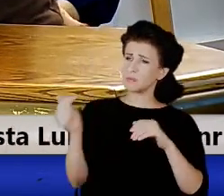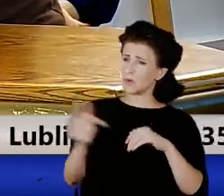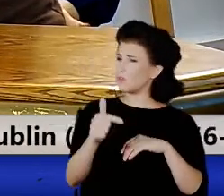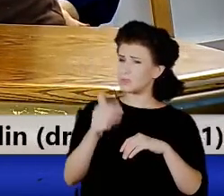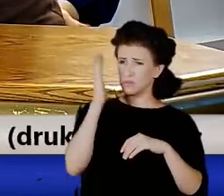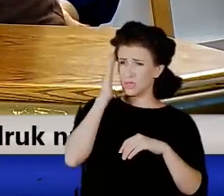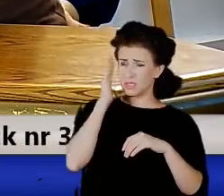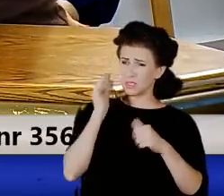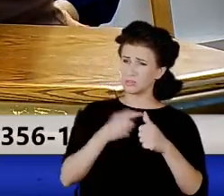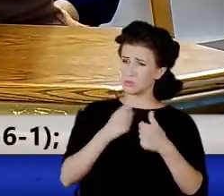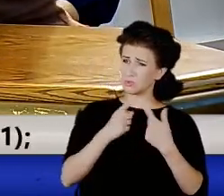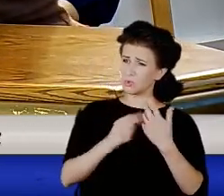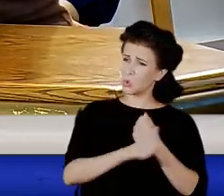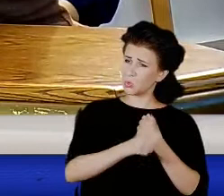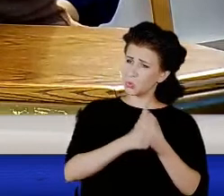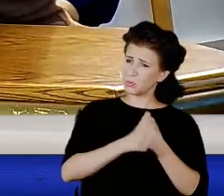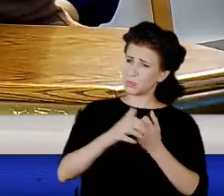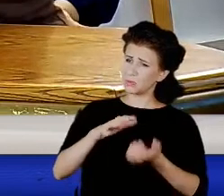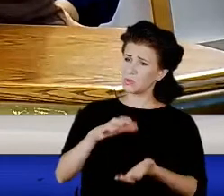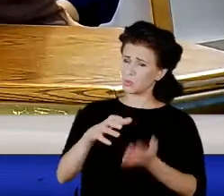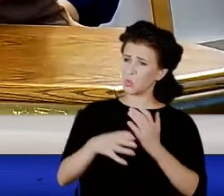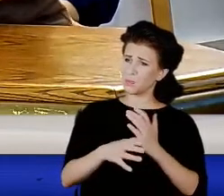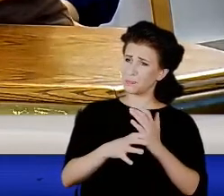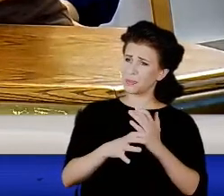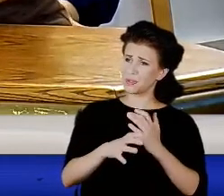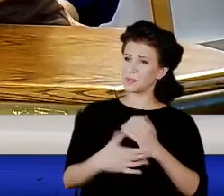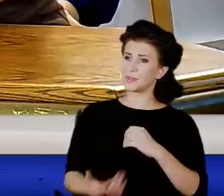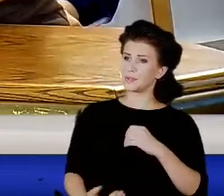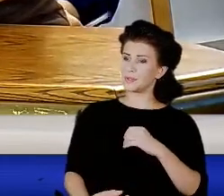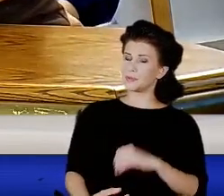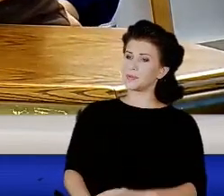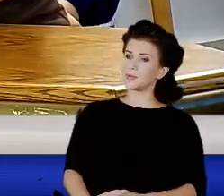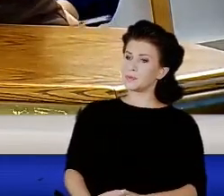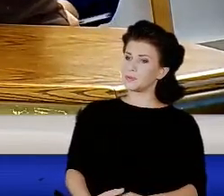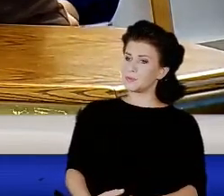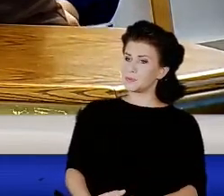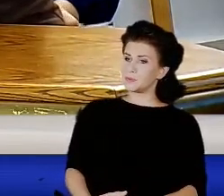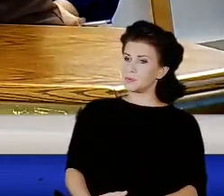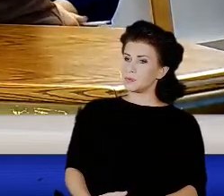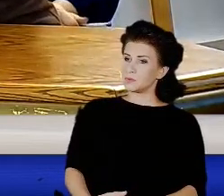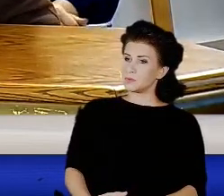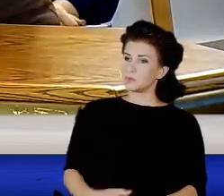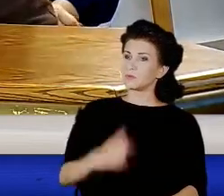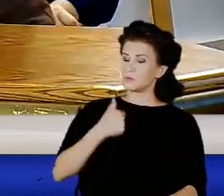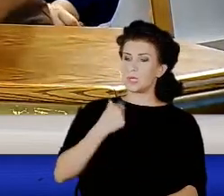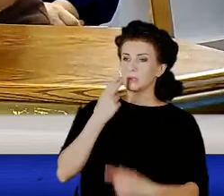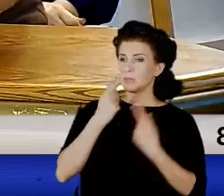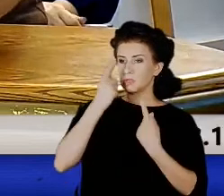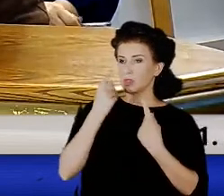wiedzieć. Tak? Tych dokumentów o takich, opracowanych na użytek studiów, nie sądzę, żebyście czytali tak